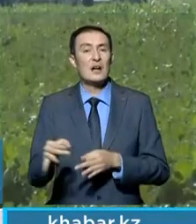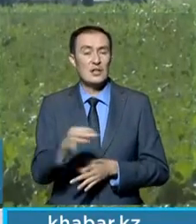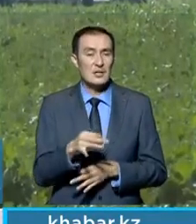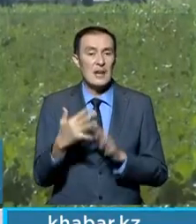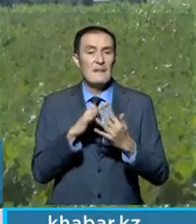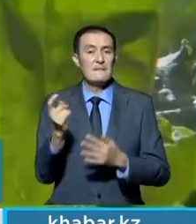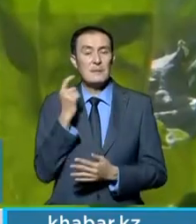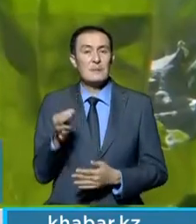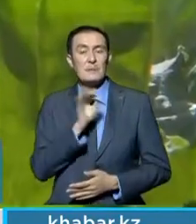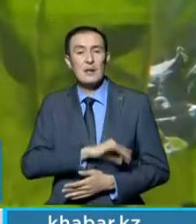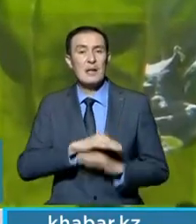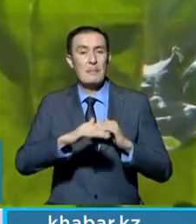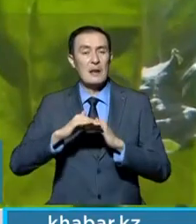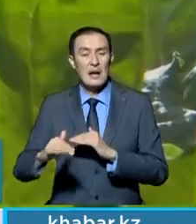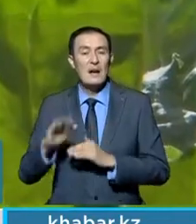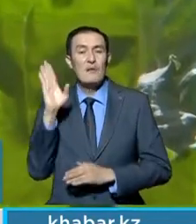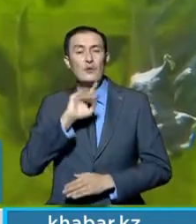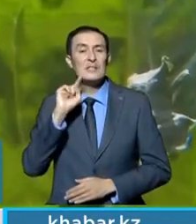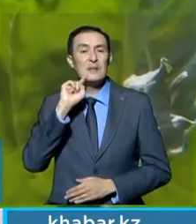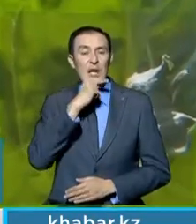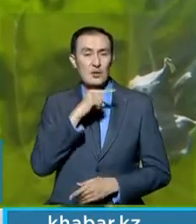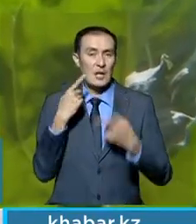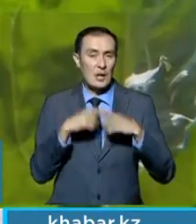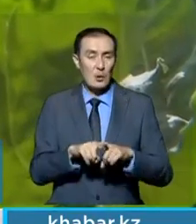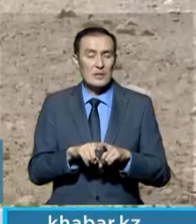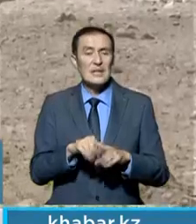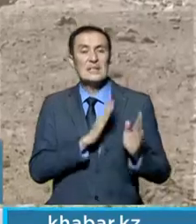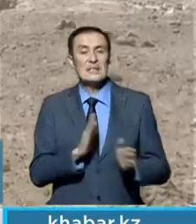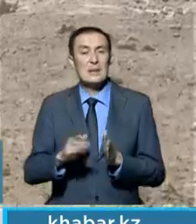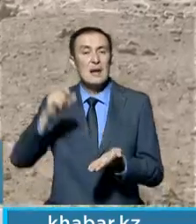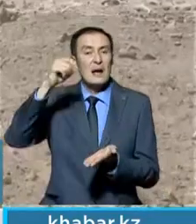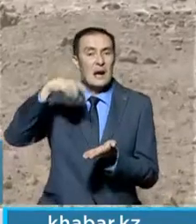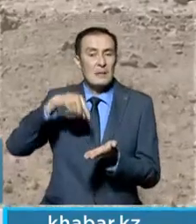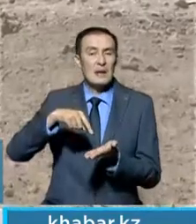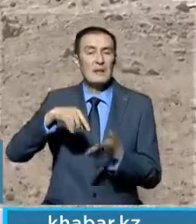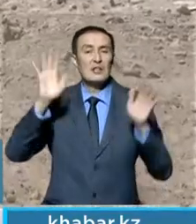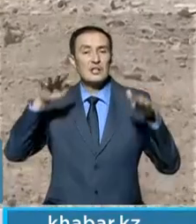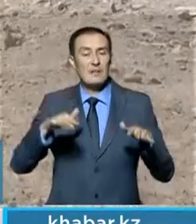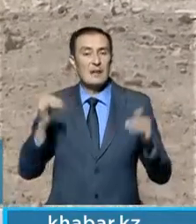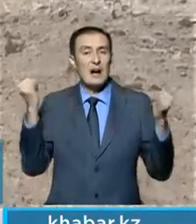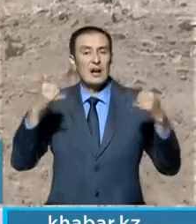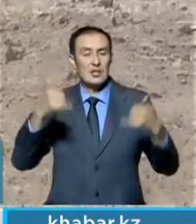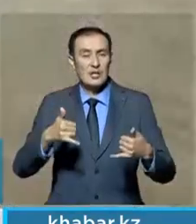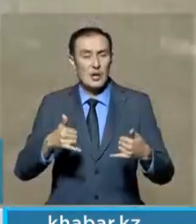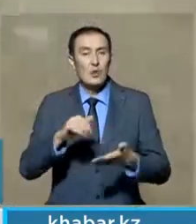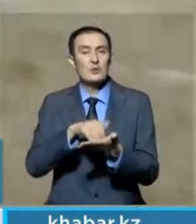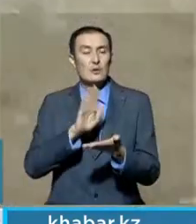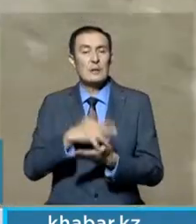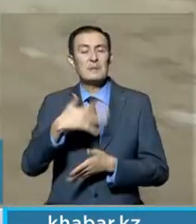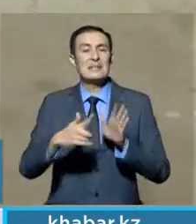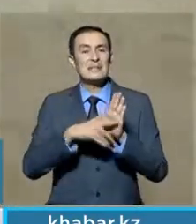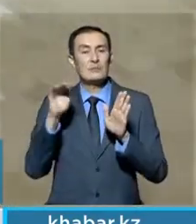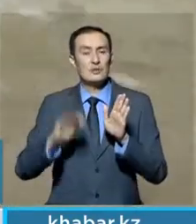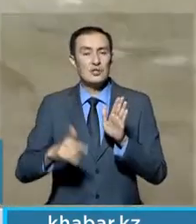водохранилищ. Фермеры применяют на полях водосберегающие технологии, системы капельного и дождевального орошения, установленные на 57